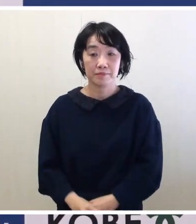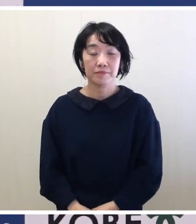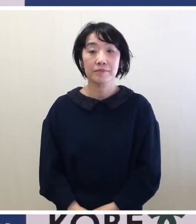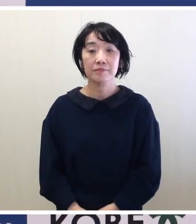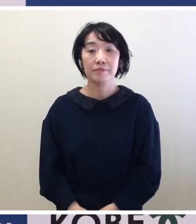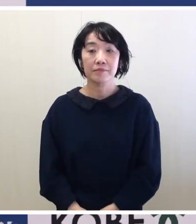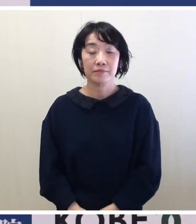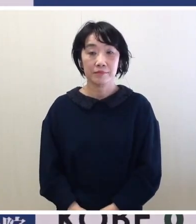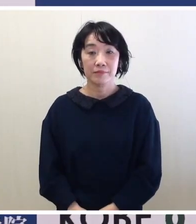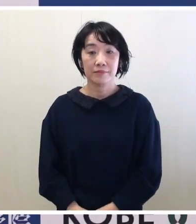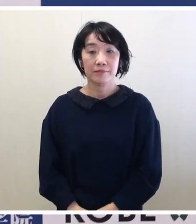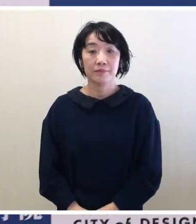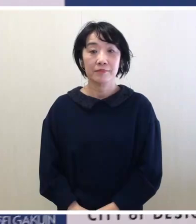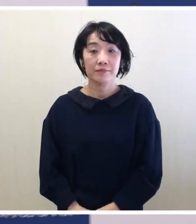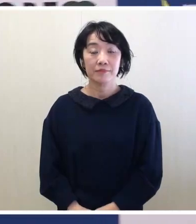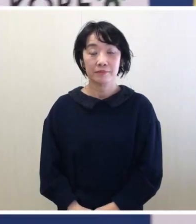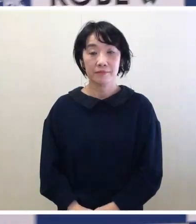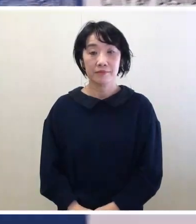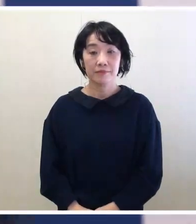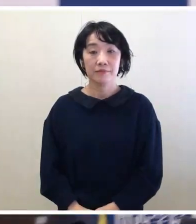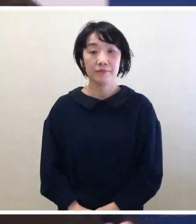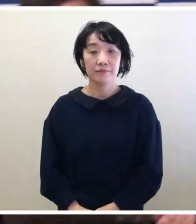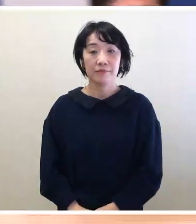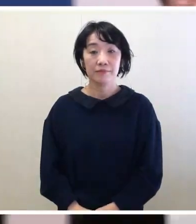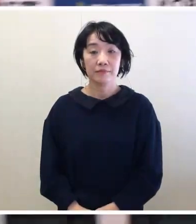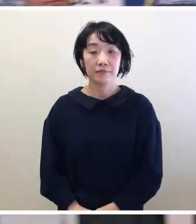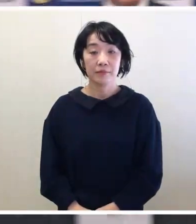についてご説明申し上げます。